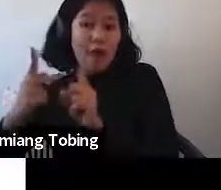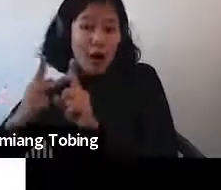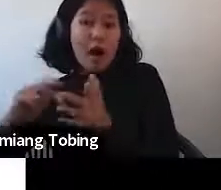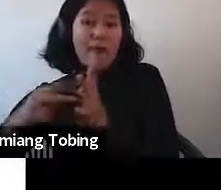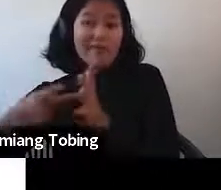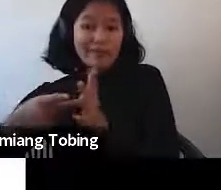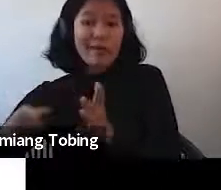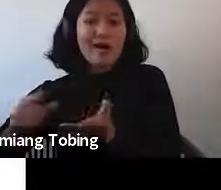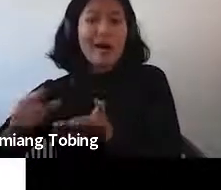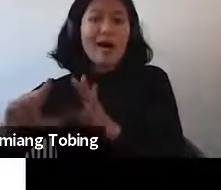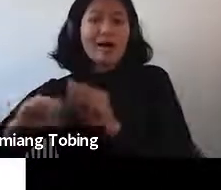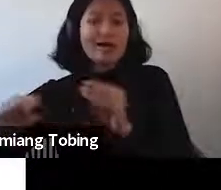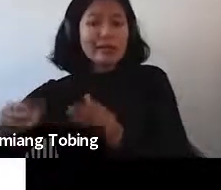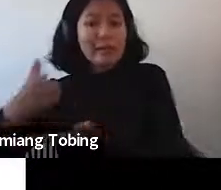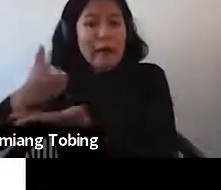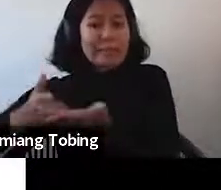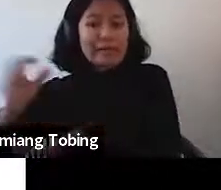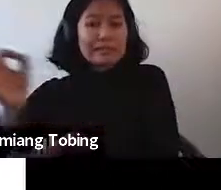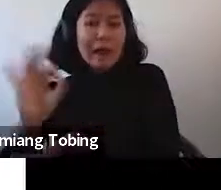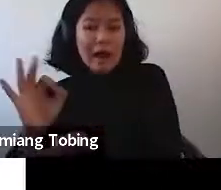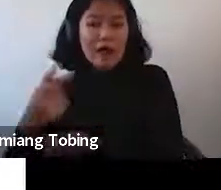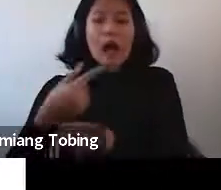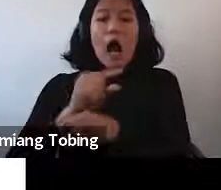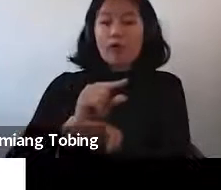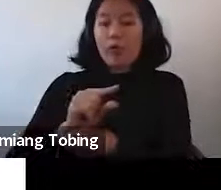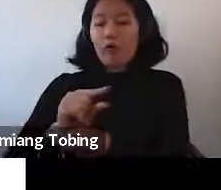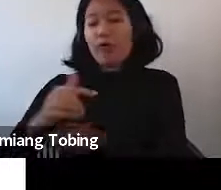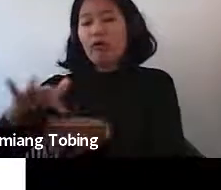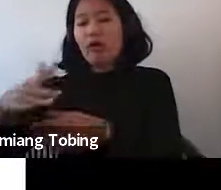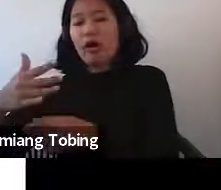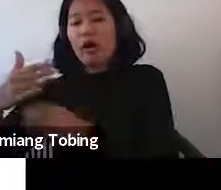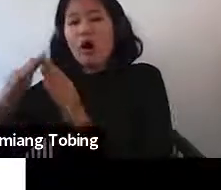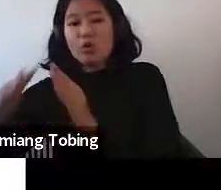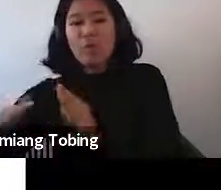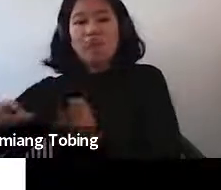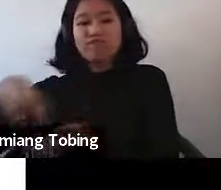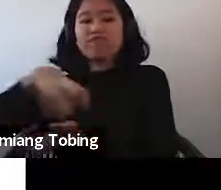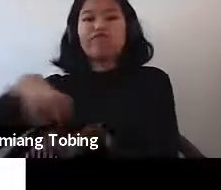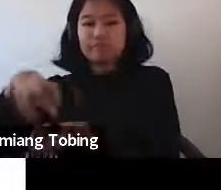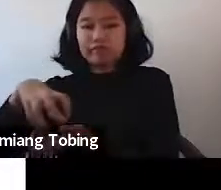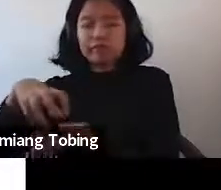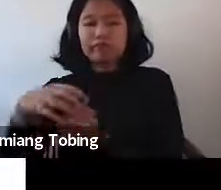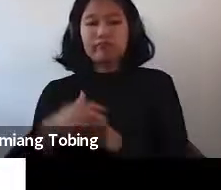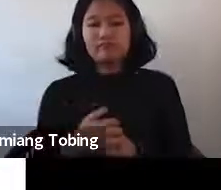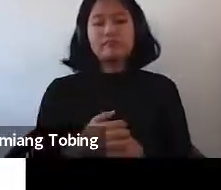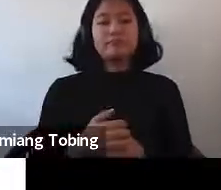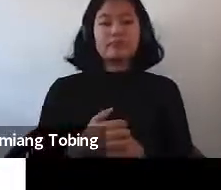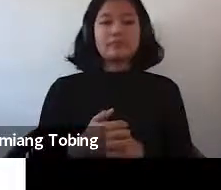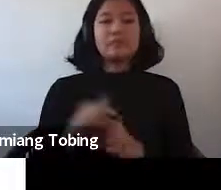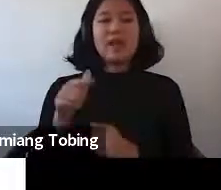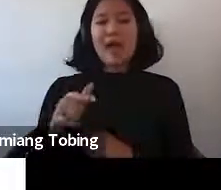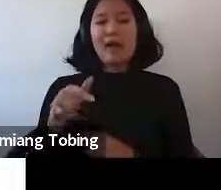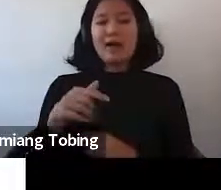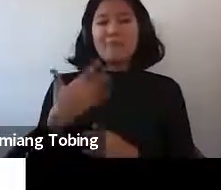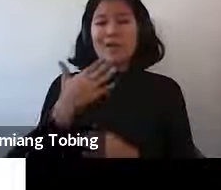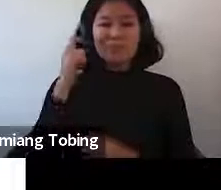itu batas antara kerja di luar rumah dan di dalam rumah itu tidak ada lagi gitu. Dan itu bikin stres ya.